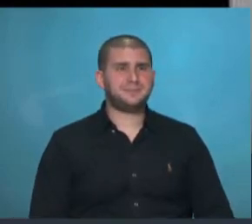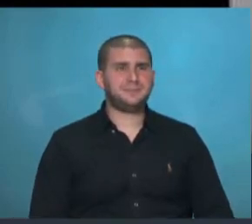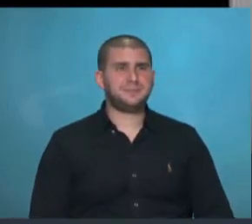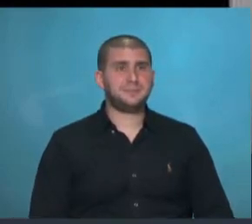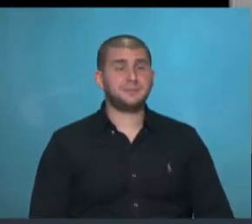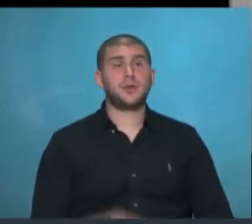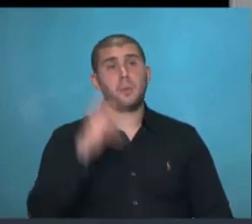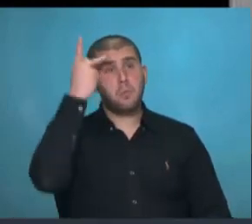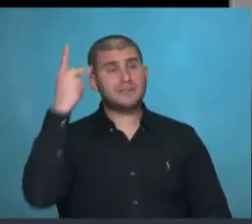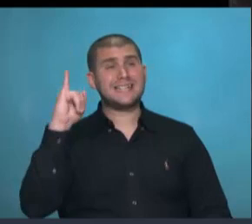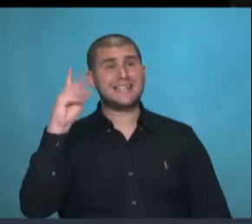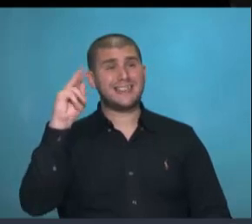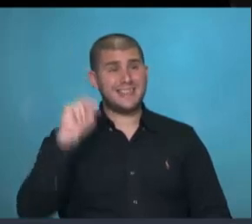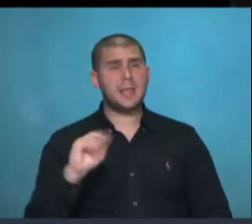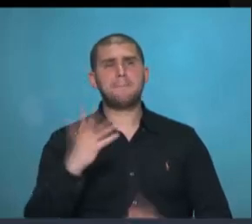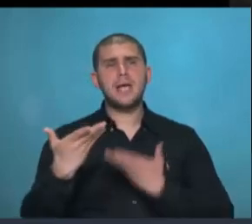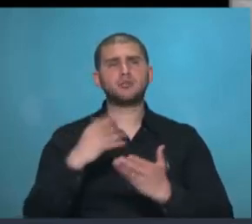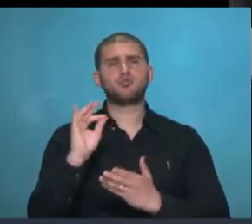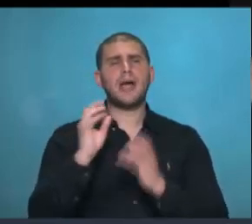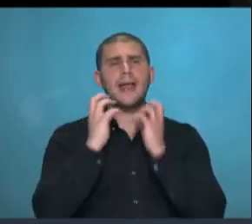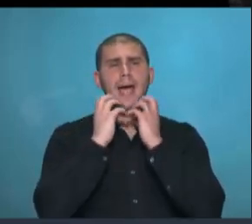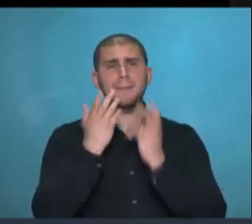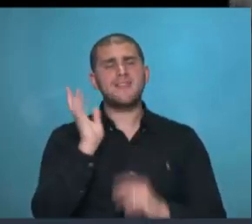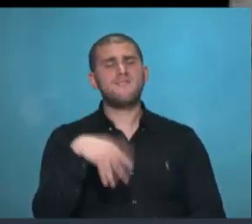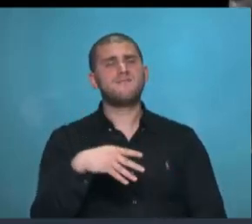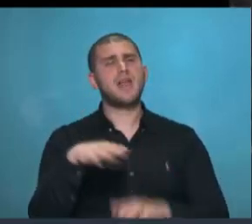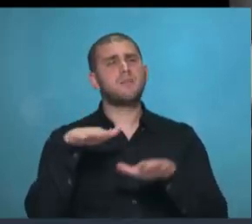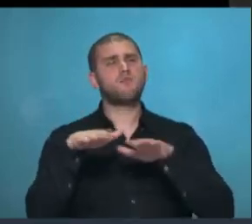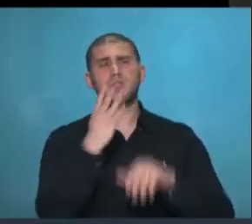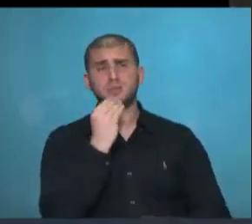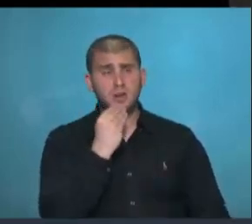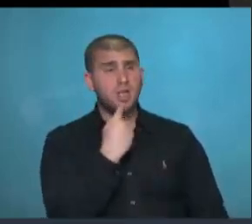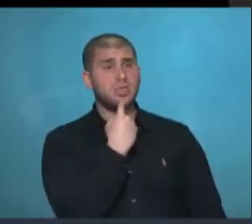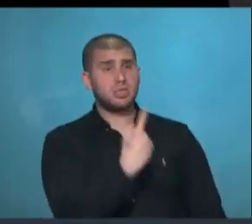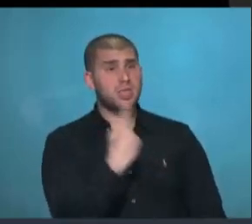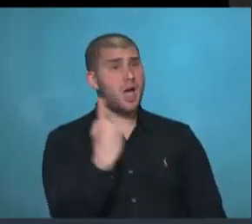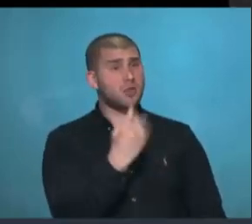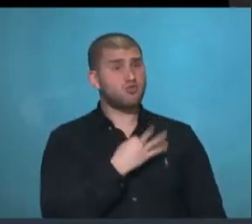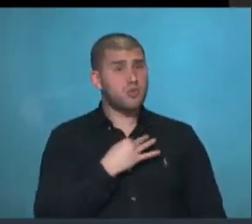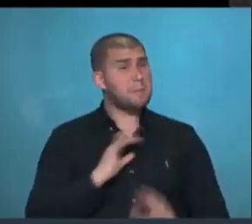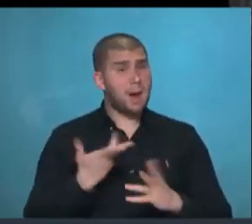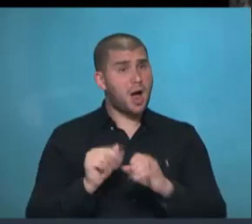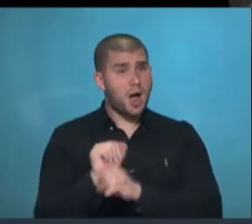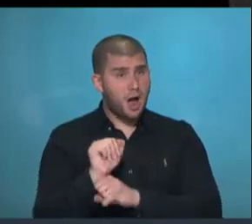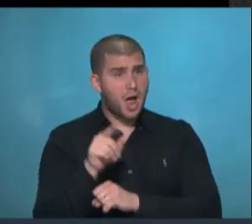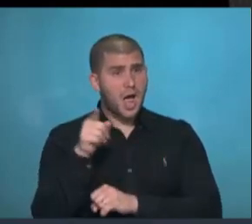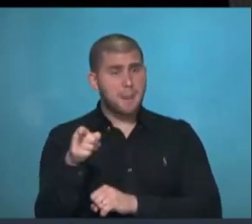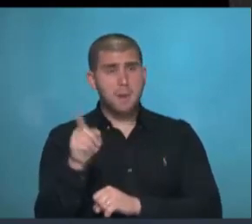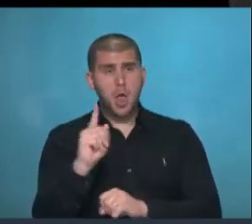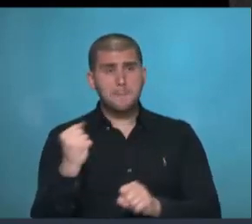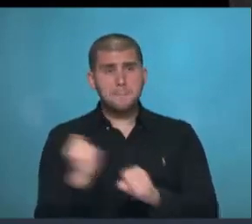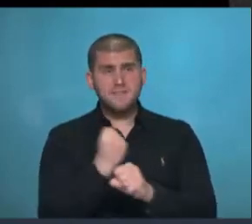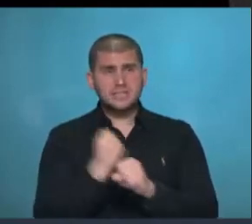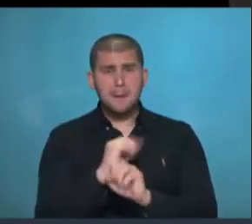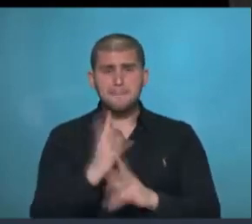פרופסור ידין, מהו יחסך ליצחק רבין ולממשלת ישראל? התהליך שלי אליהם הוא שהם לא